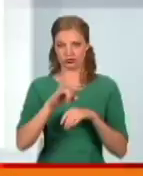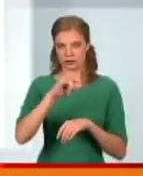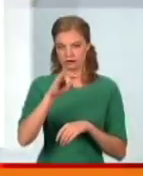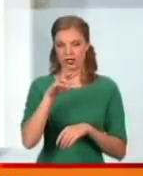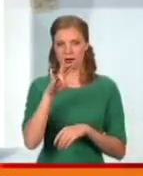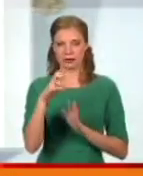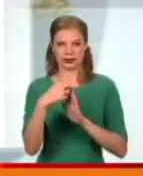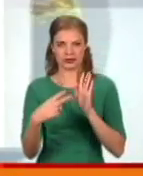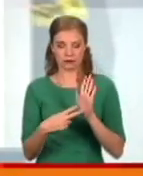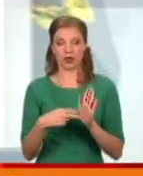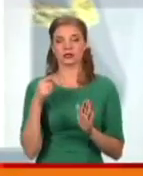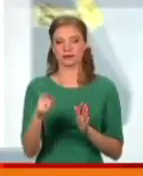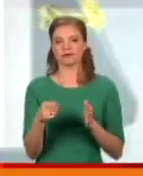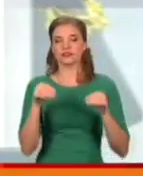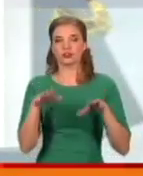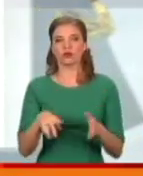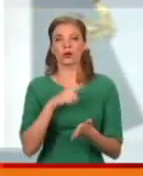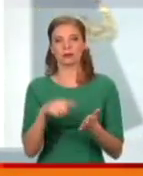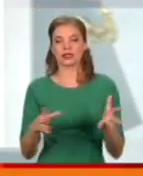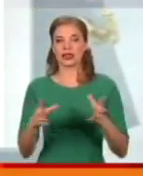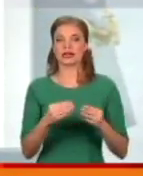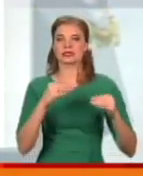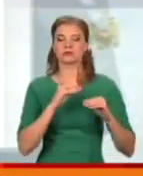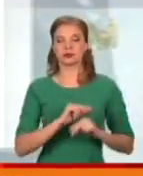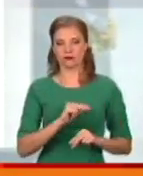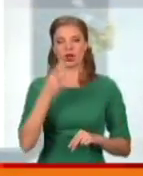рейсу MH17. Вона врегульовує питання співпраці